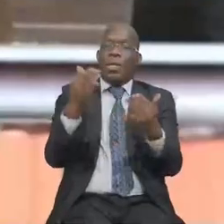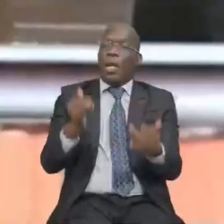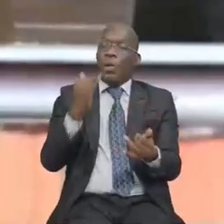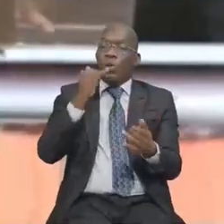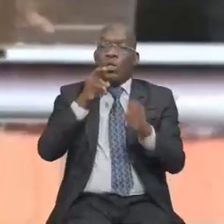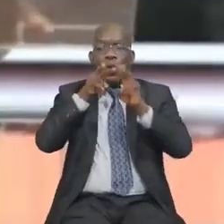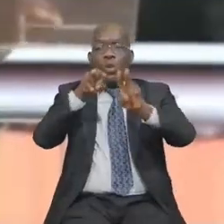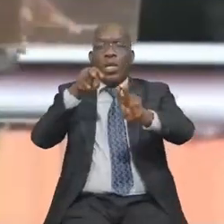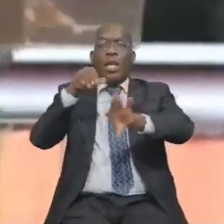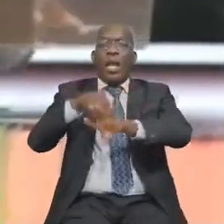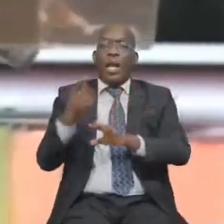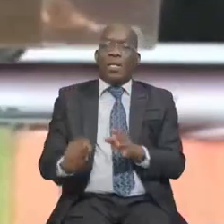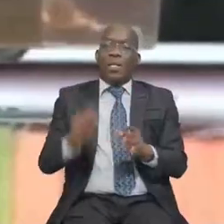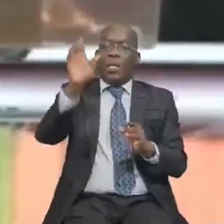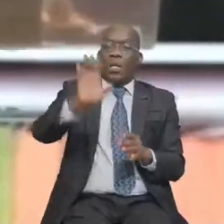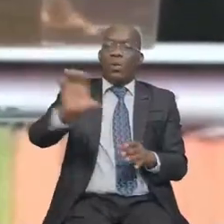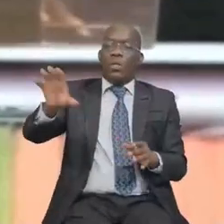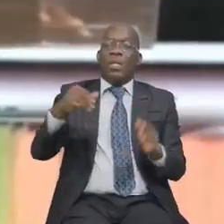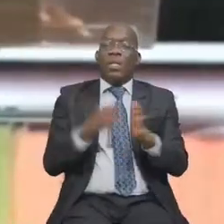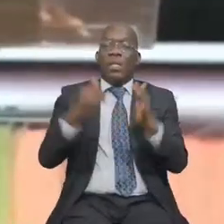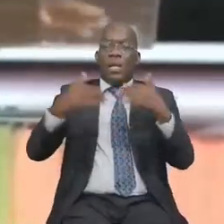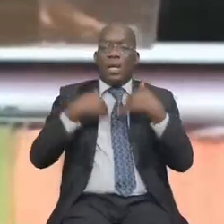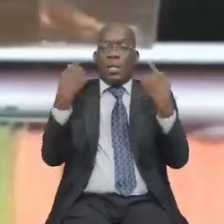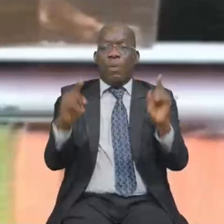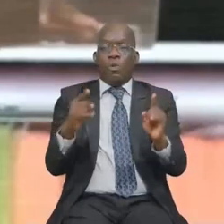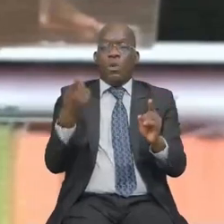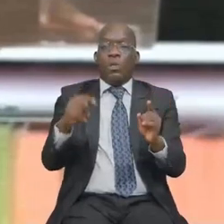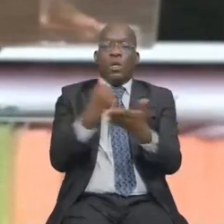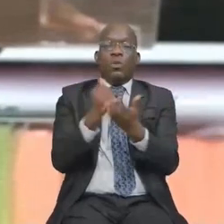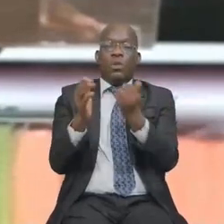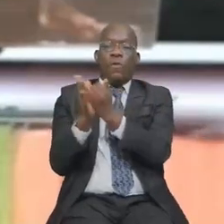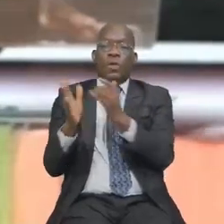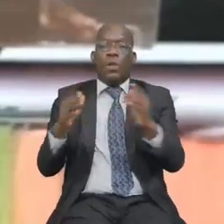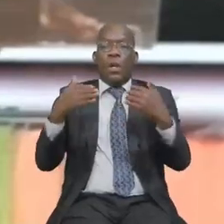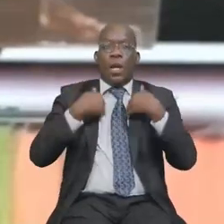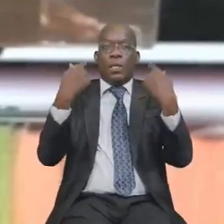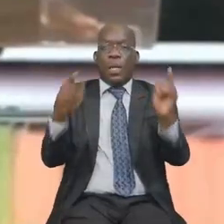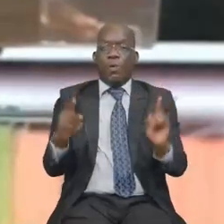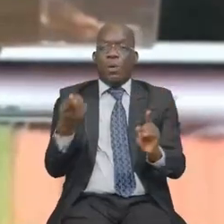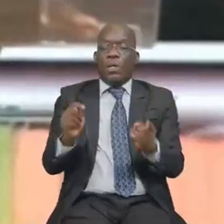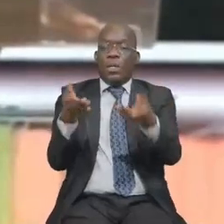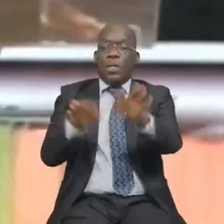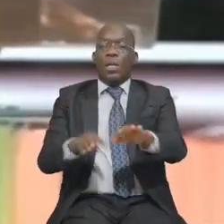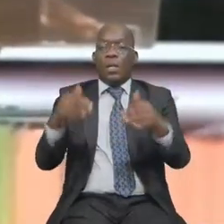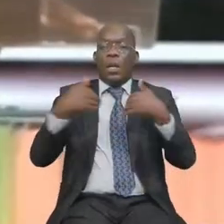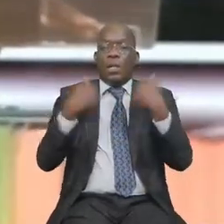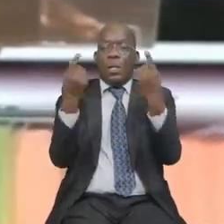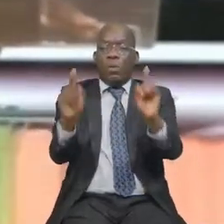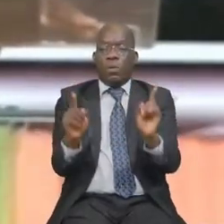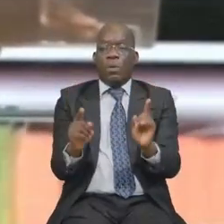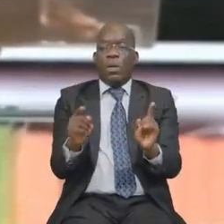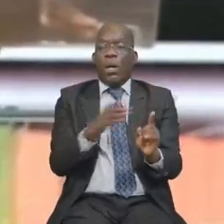déjà eu lieu. La crucifixion a eu lieu. La mort a eu lieu.